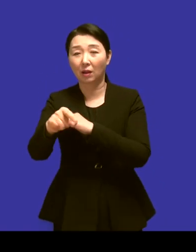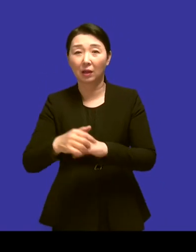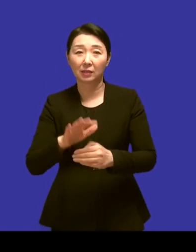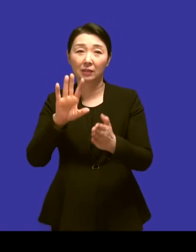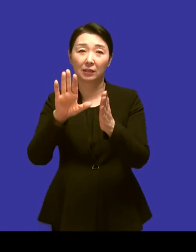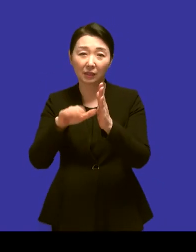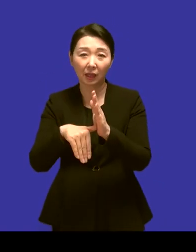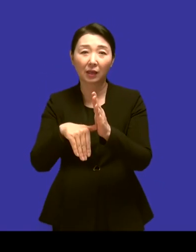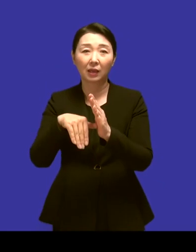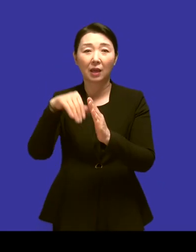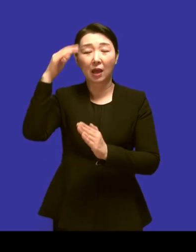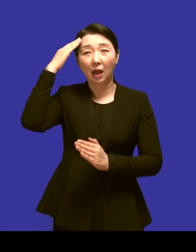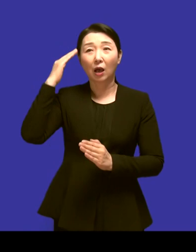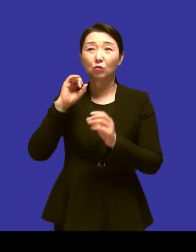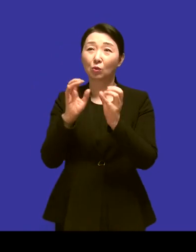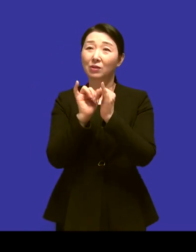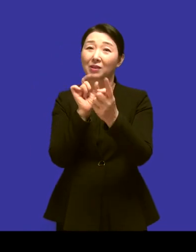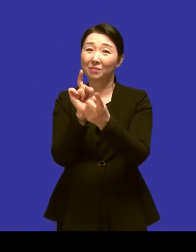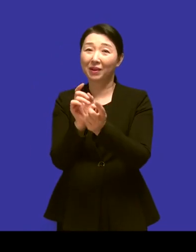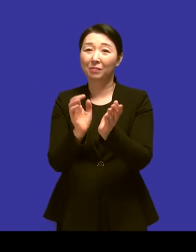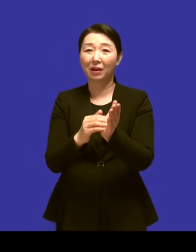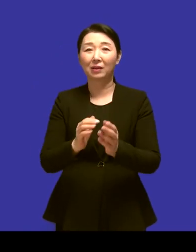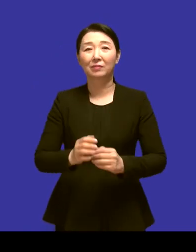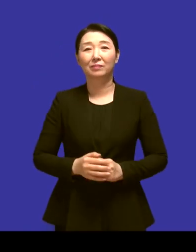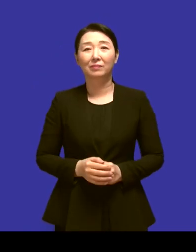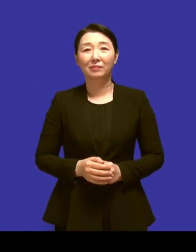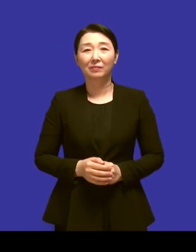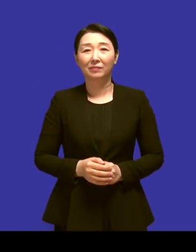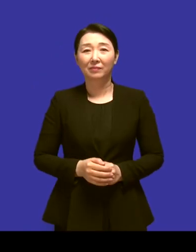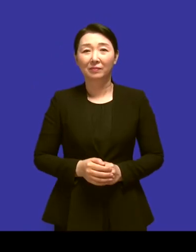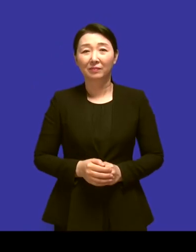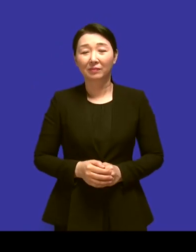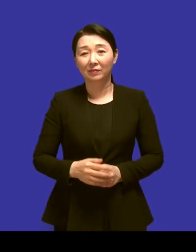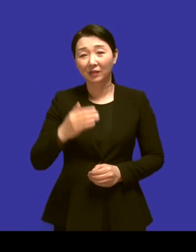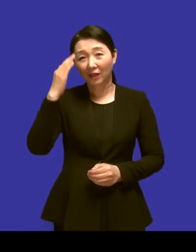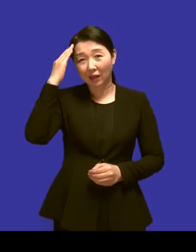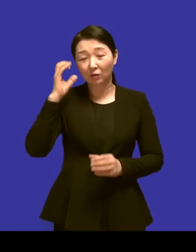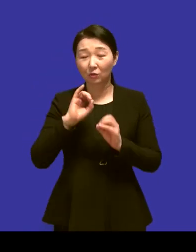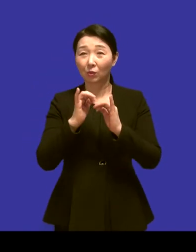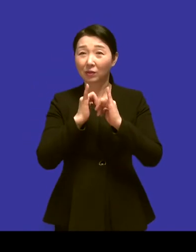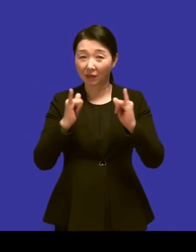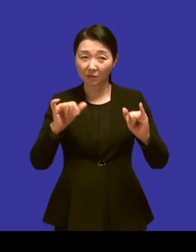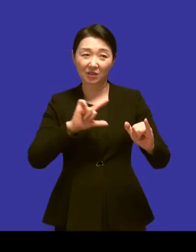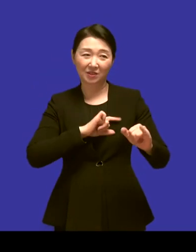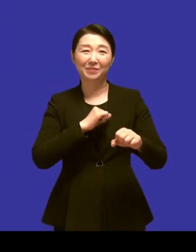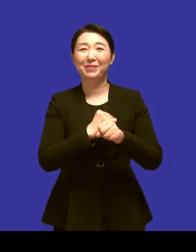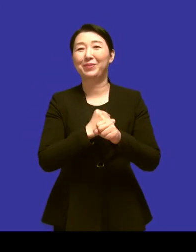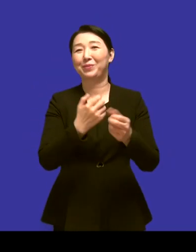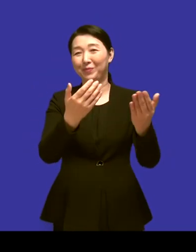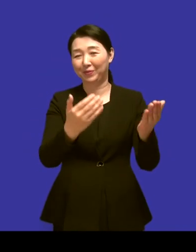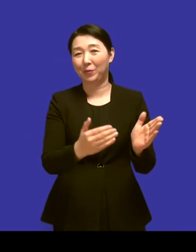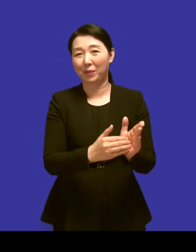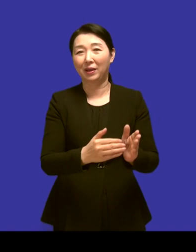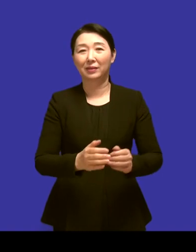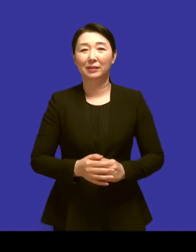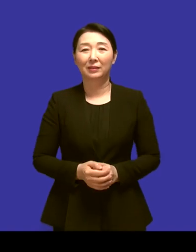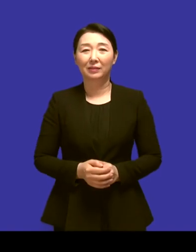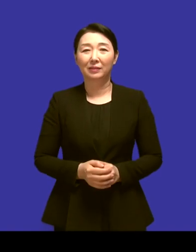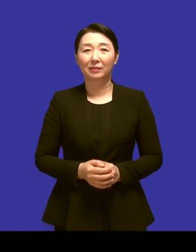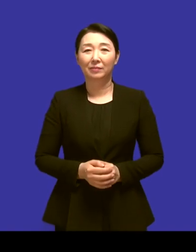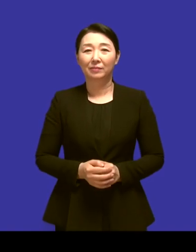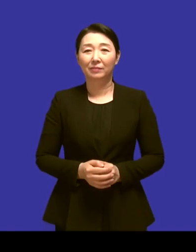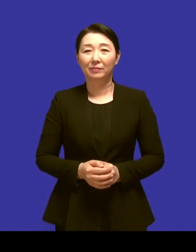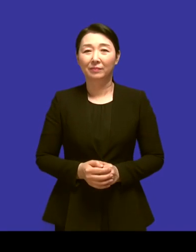된 한국인 선교사님이 계셨는데 네. 한국인 선교사님께서 이제 함께 지어주신 이름이에요. 이제 제가 그분이